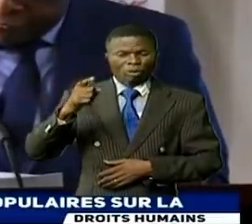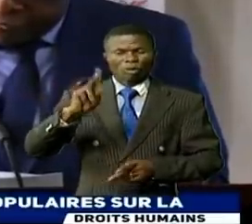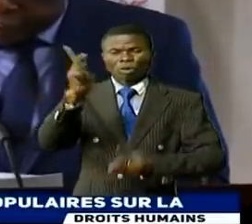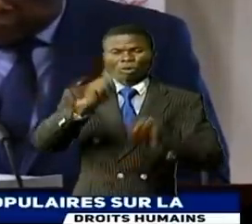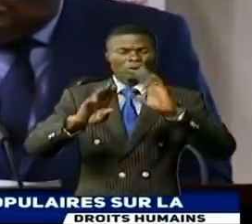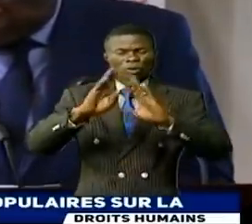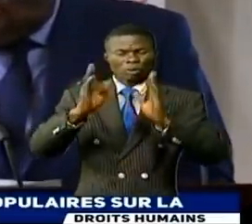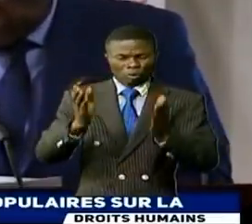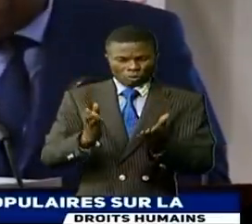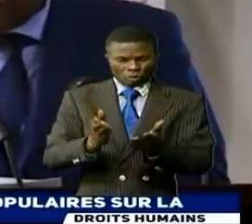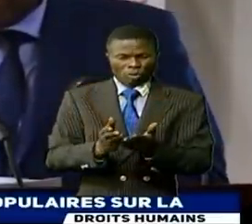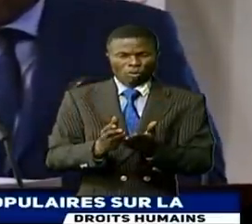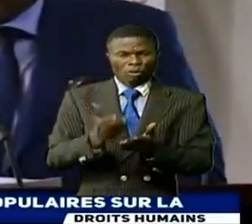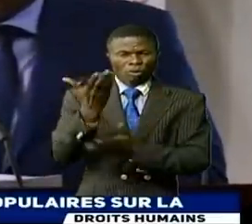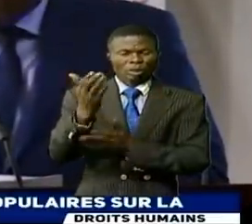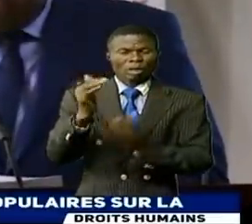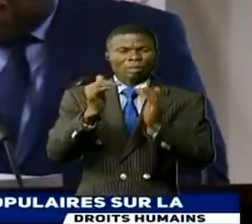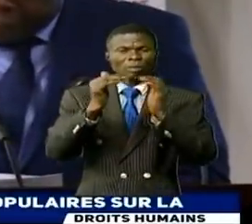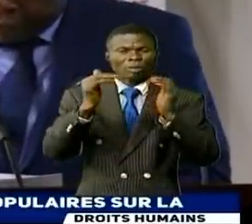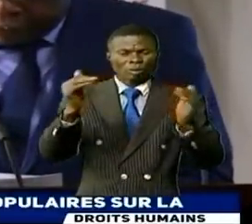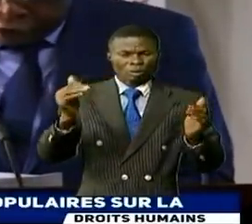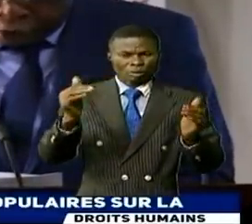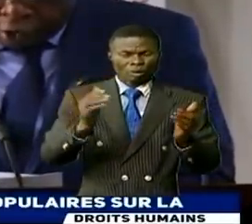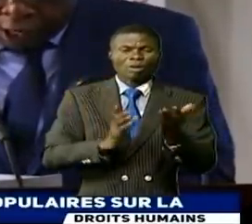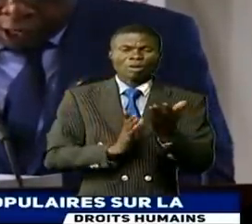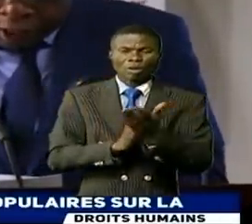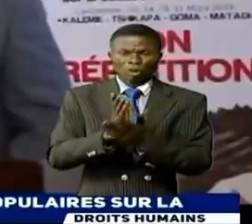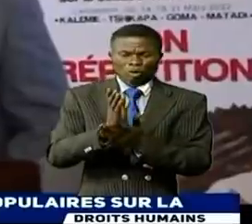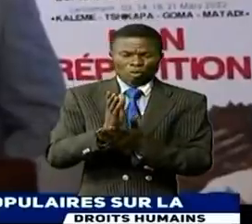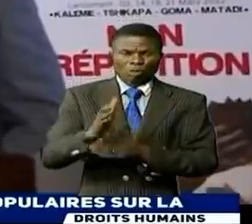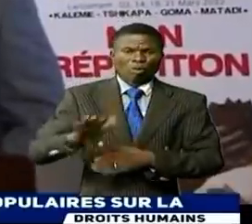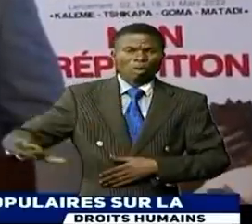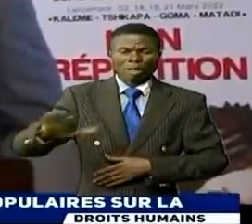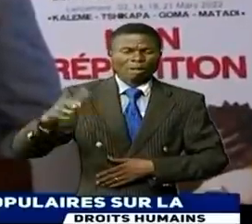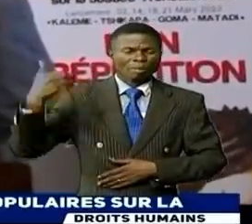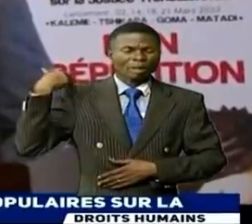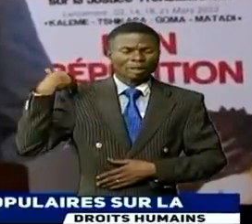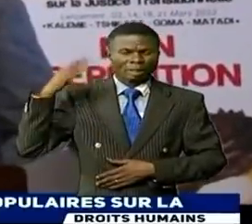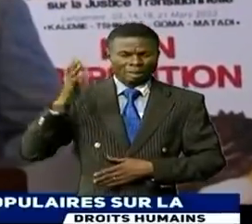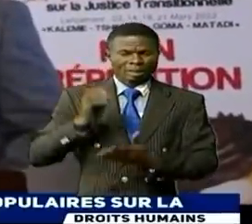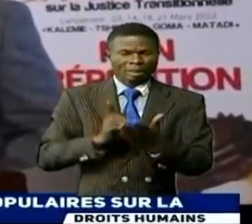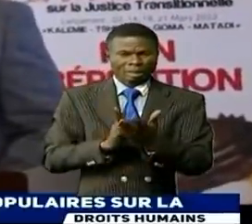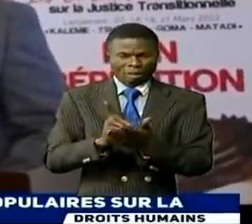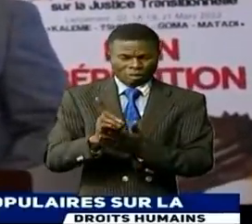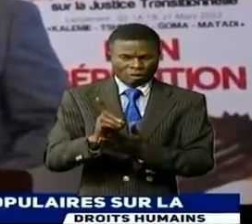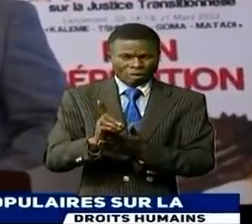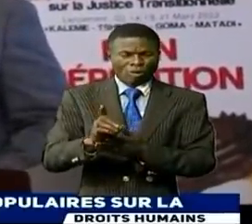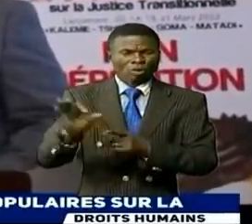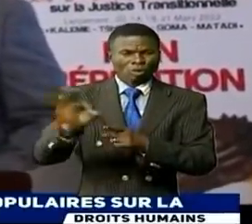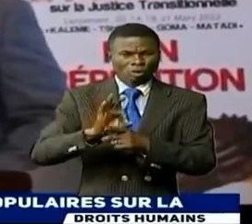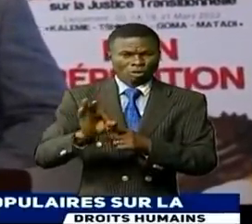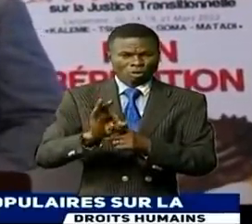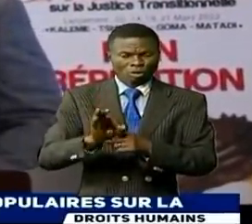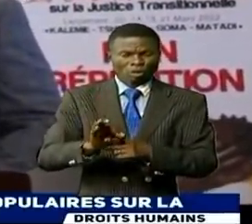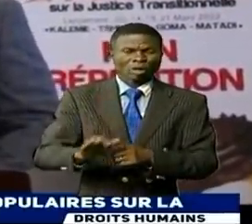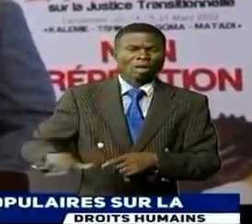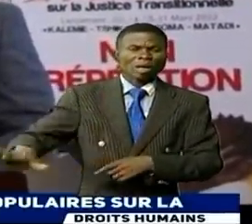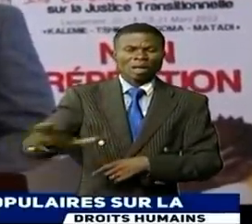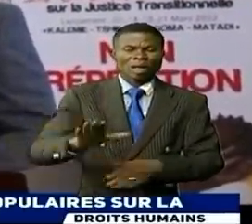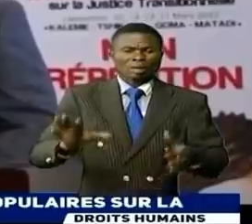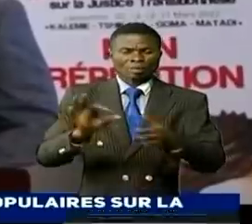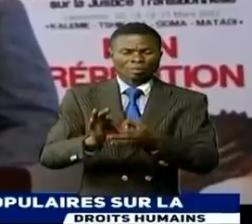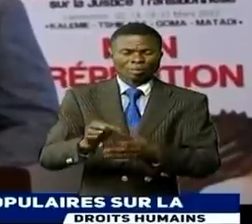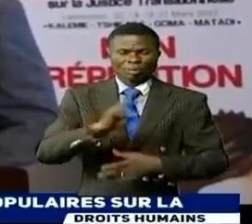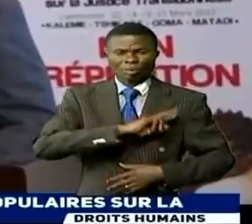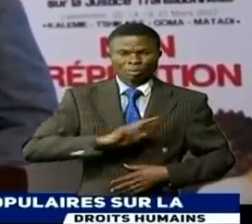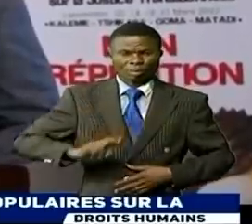faire de la RDC un véritable État de droit. L'une des recommandations du rapport mapping des Nations Unies sur la RDC